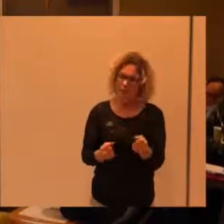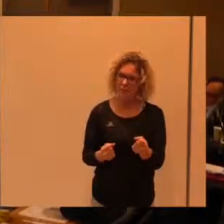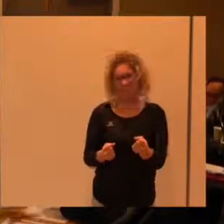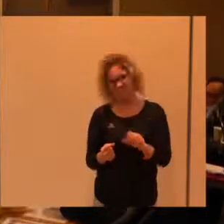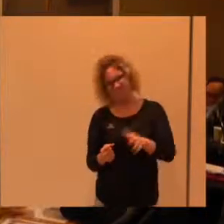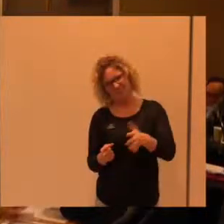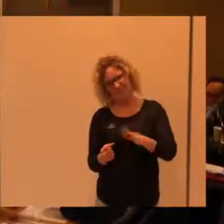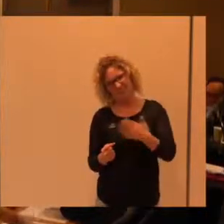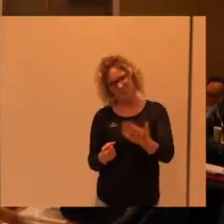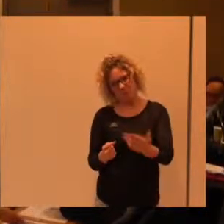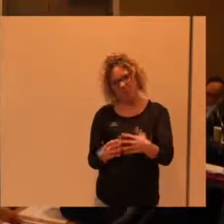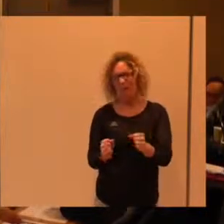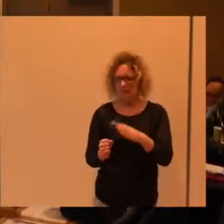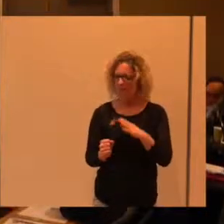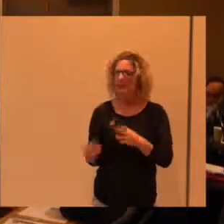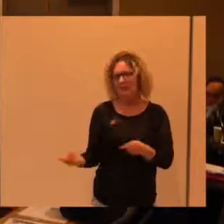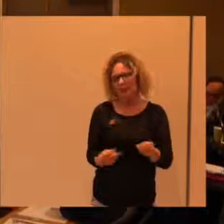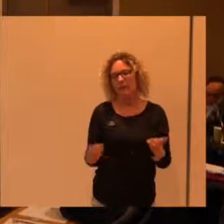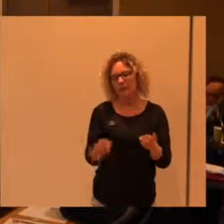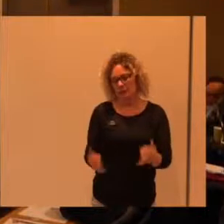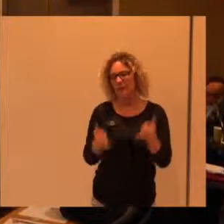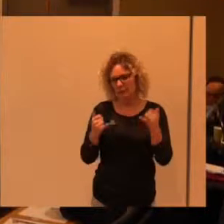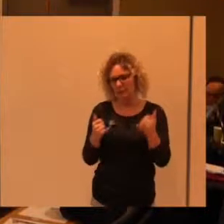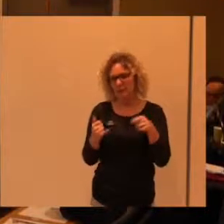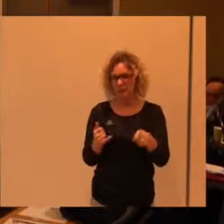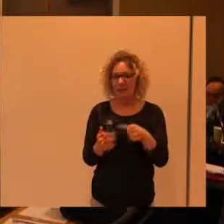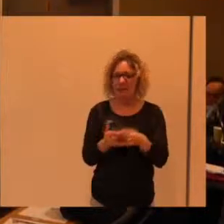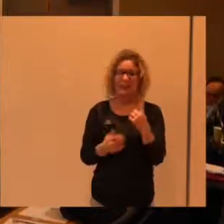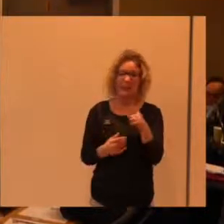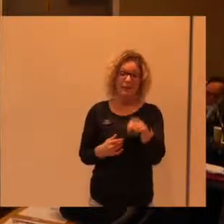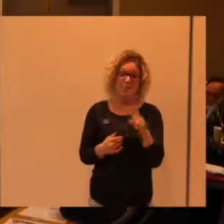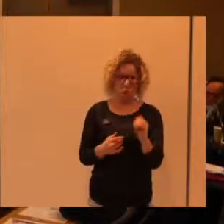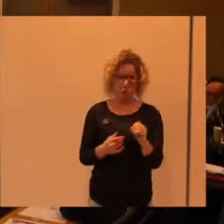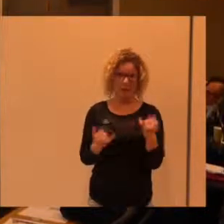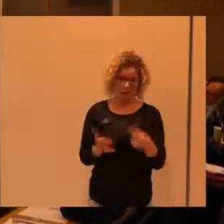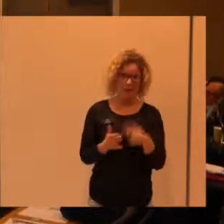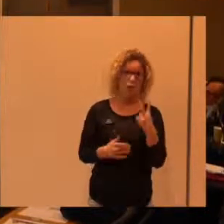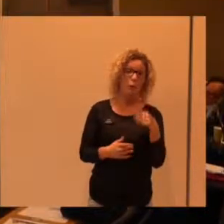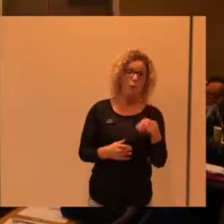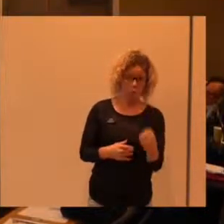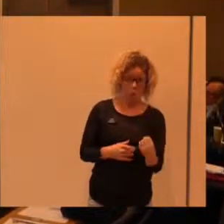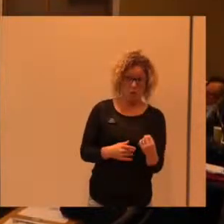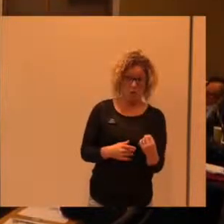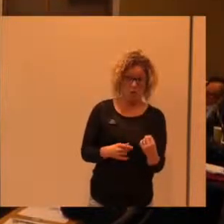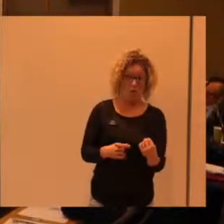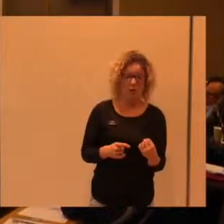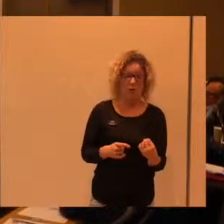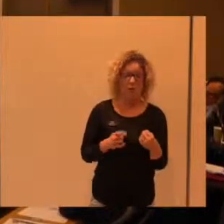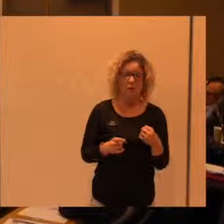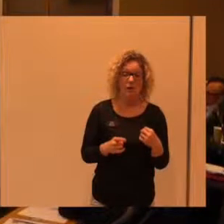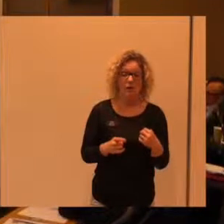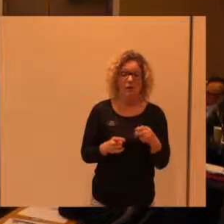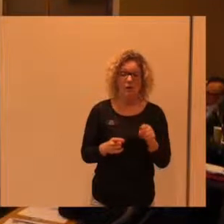där halvbra kan man väl säga. Men det fanns i alla fall en standard. Den hette 1.0 då och nu heter den 2.0.